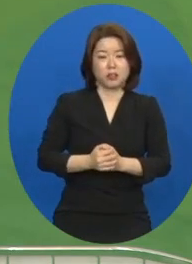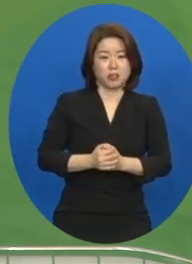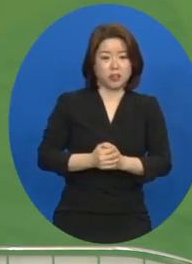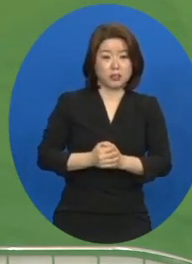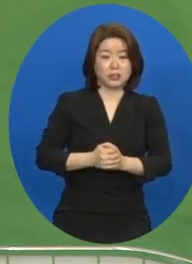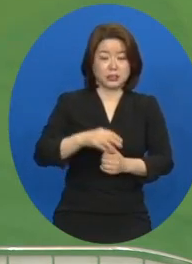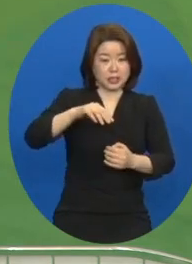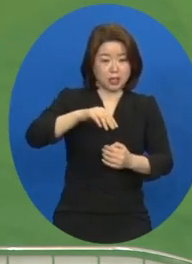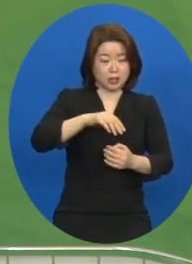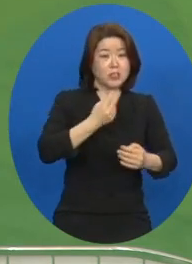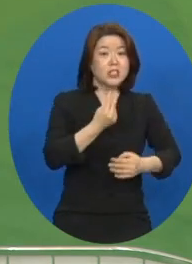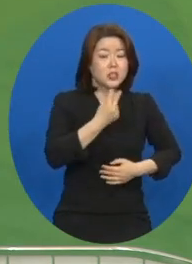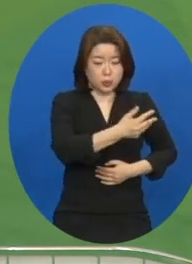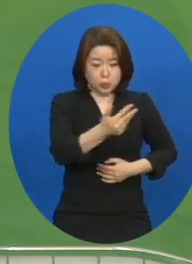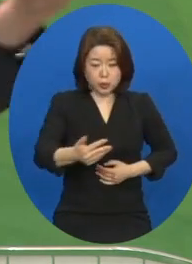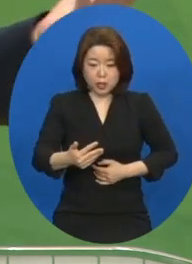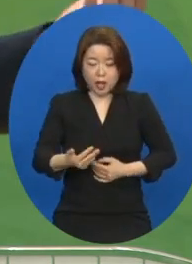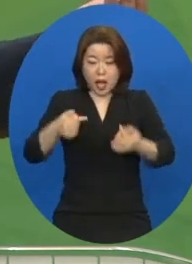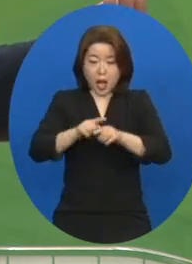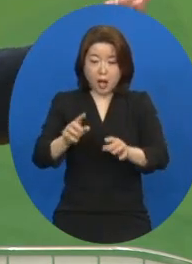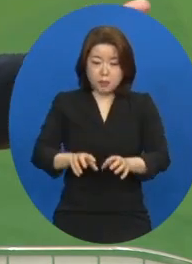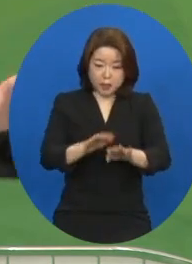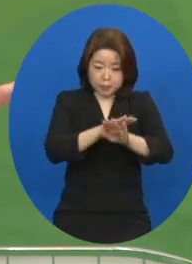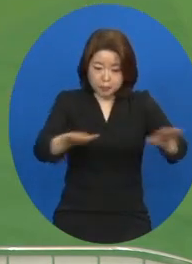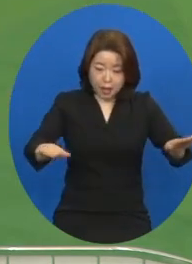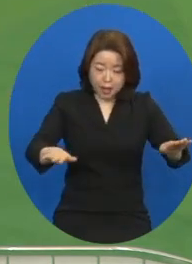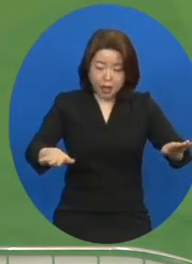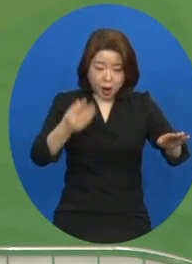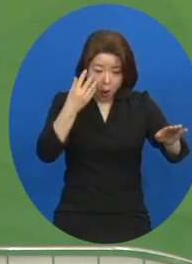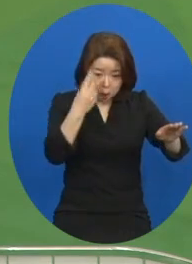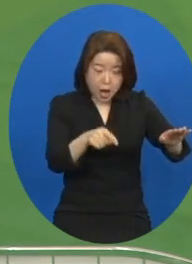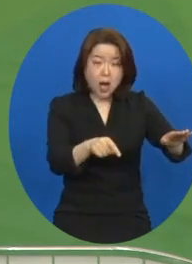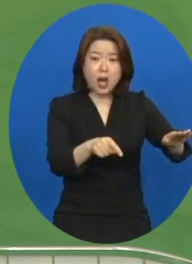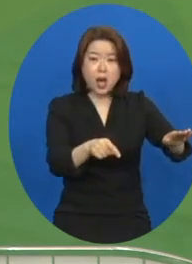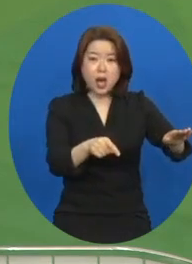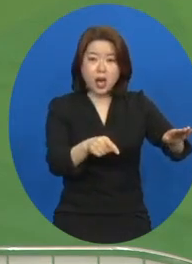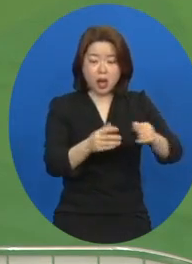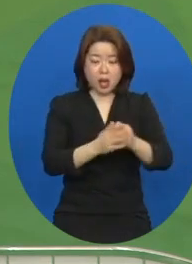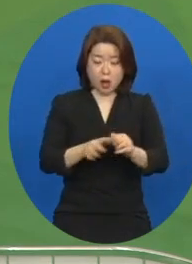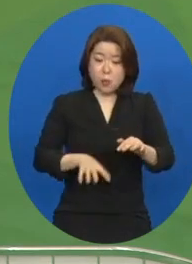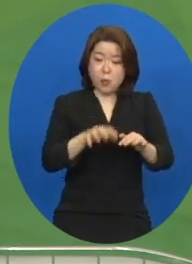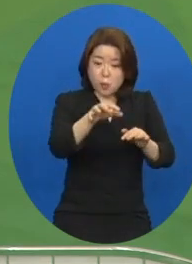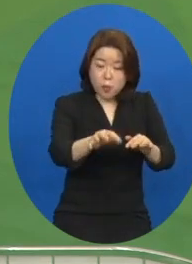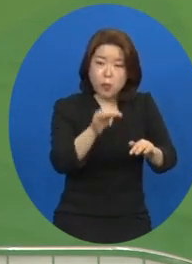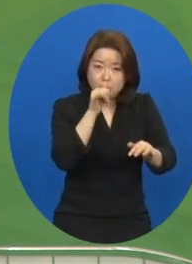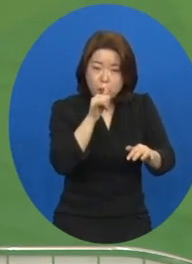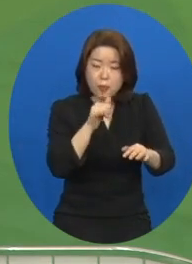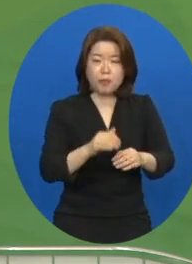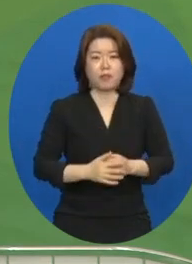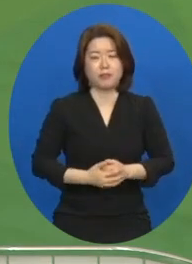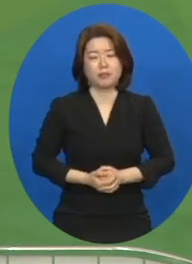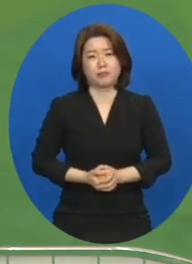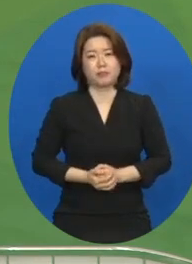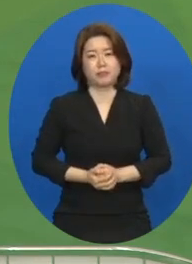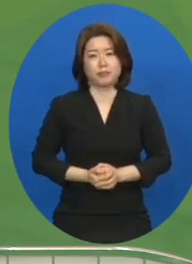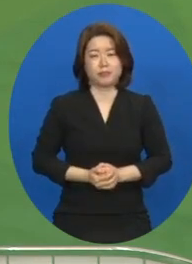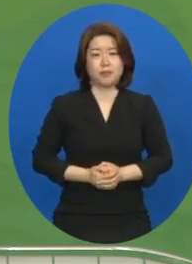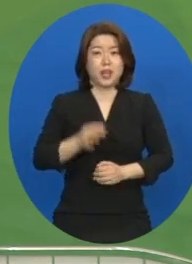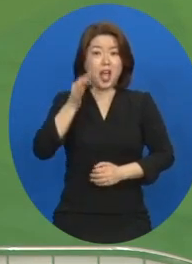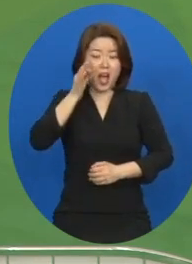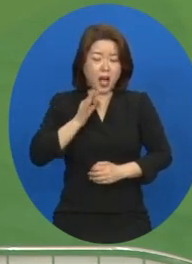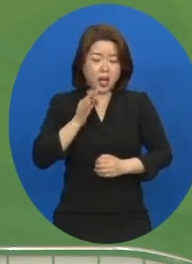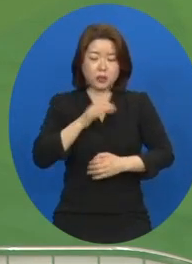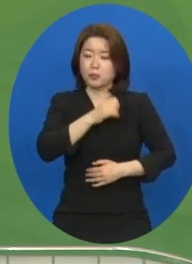요단강 건넜습니다. 그 강물이 다 말라버리는 걸 아간도 보았어요. 아간도